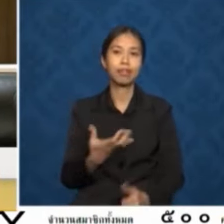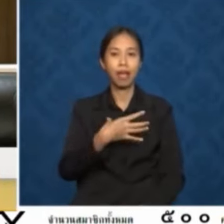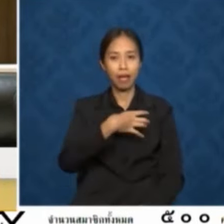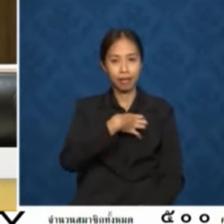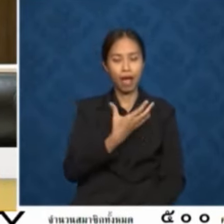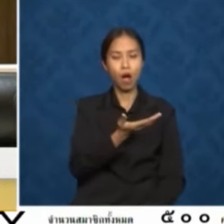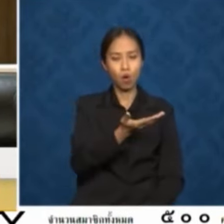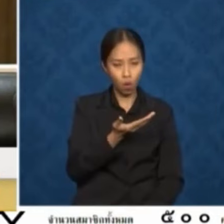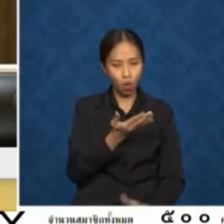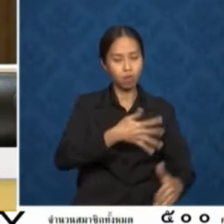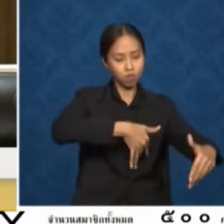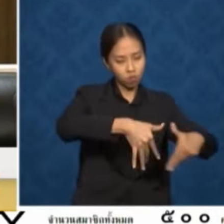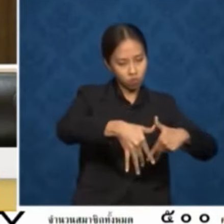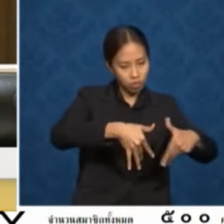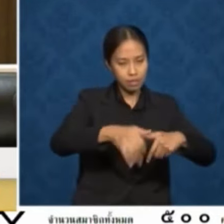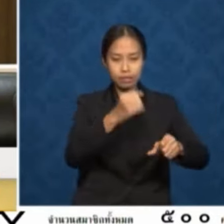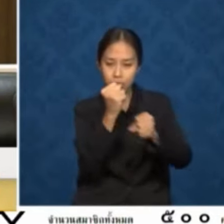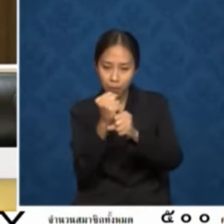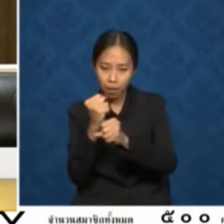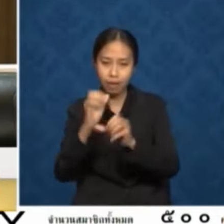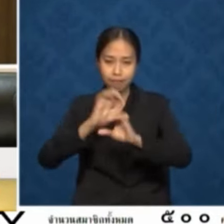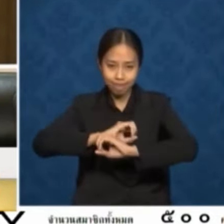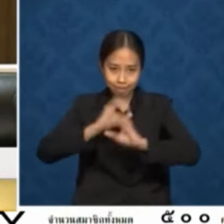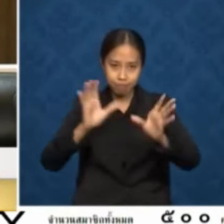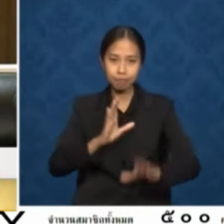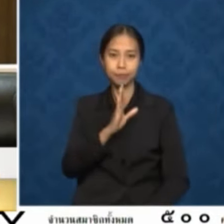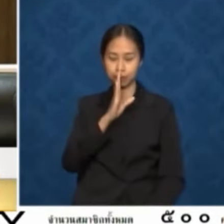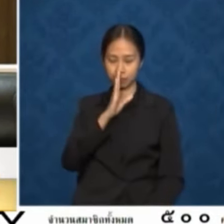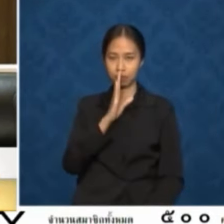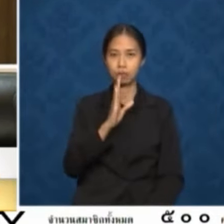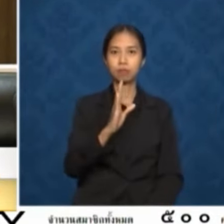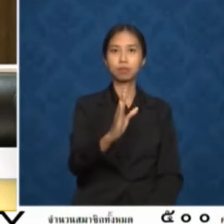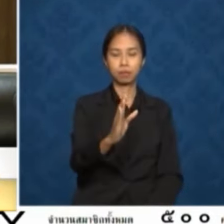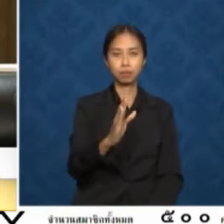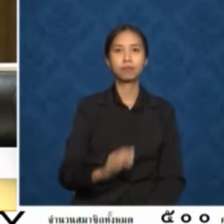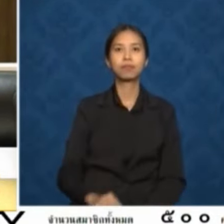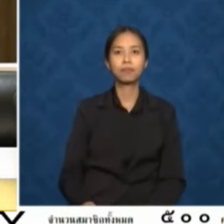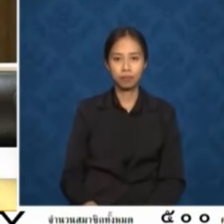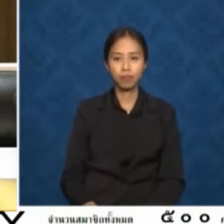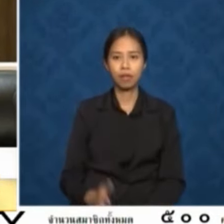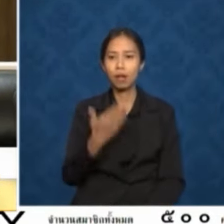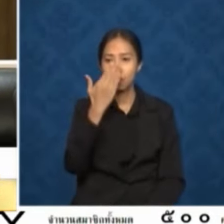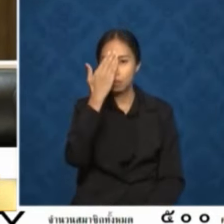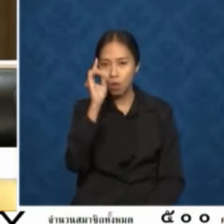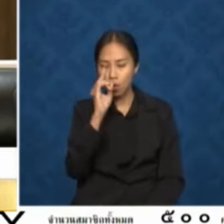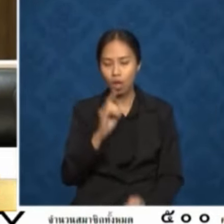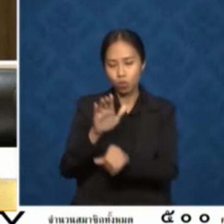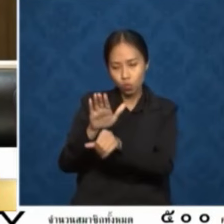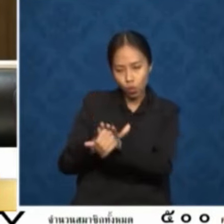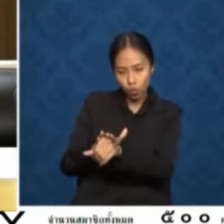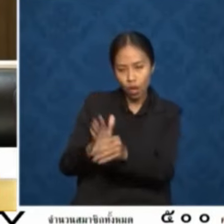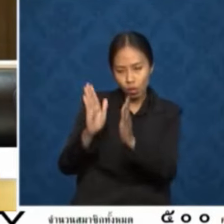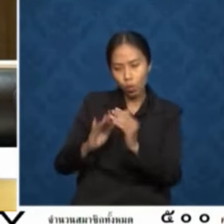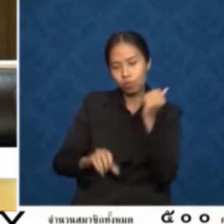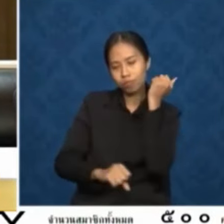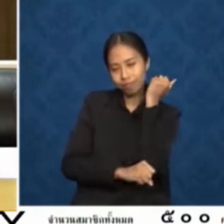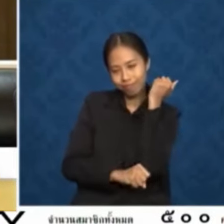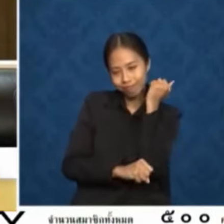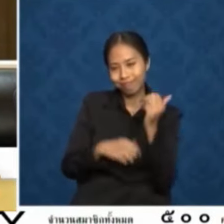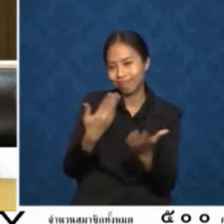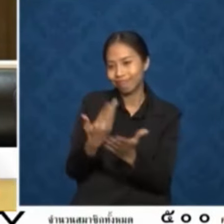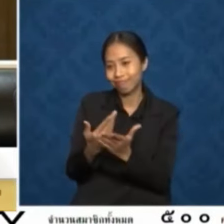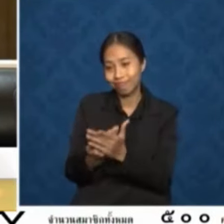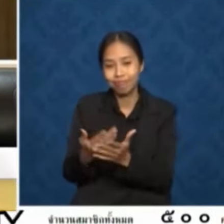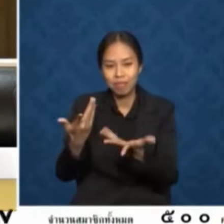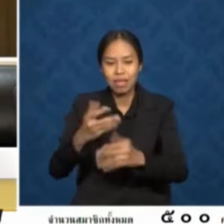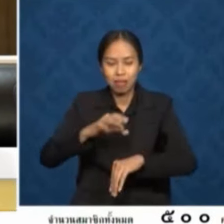และทุกหน่วยงานได้ทำงานโปร่งใสซื่อสัตย์สุจริตพอสงสารลูกคนยากคนจนไม่มีเงินซื้อขาย